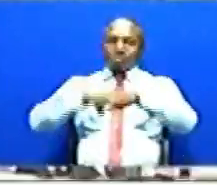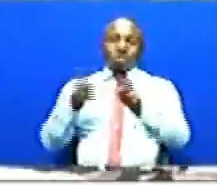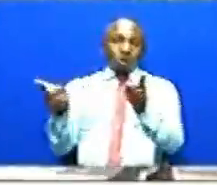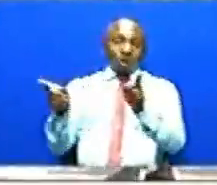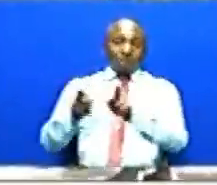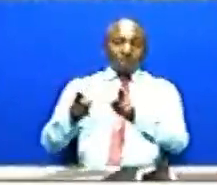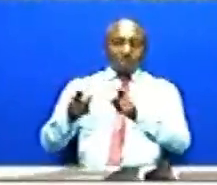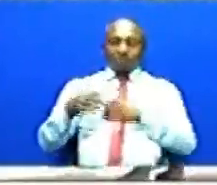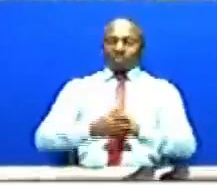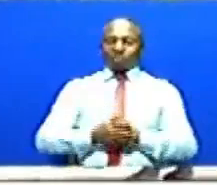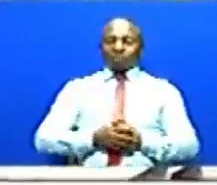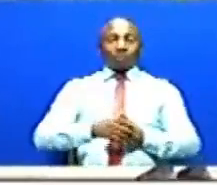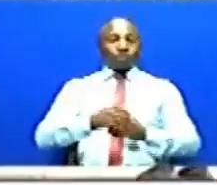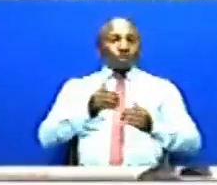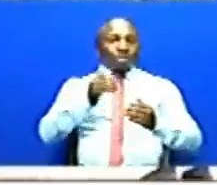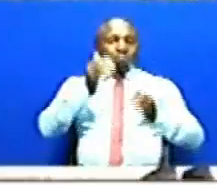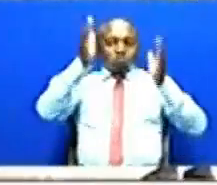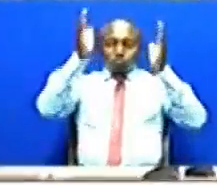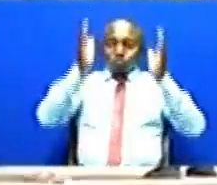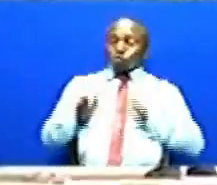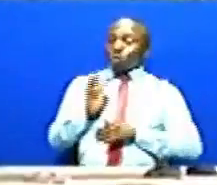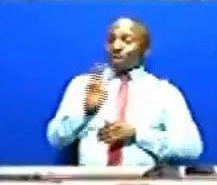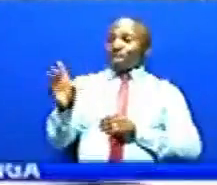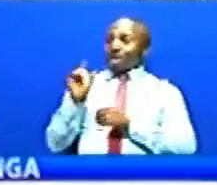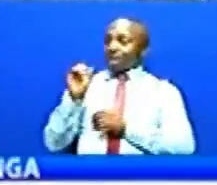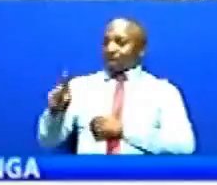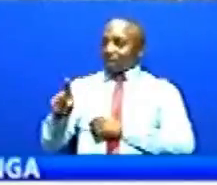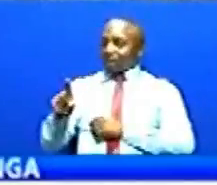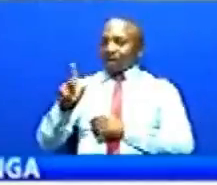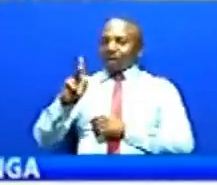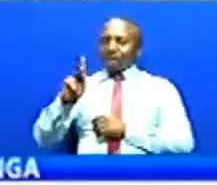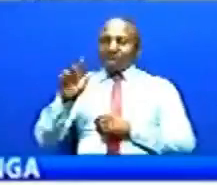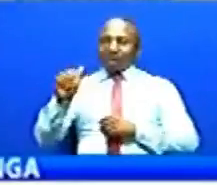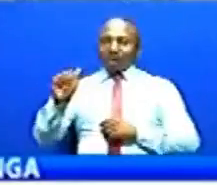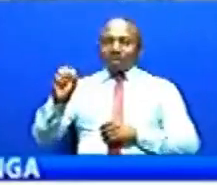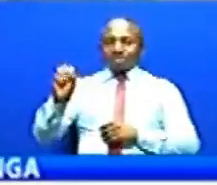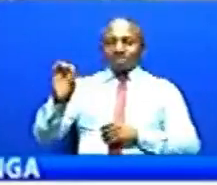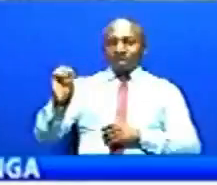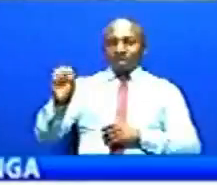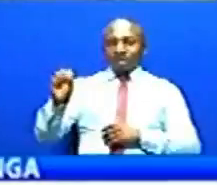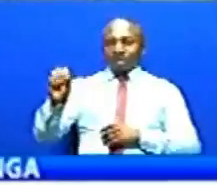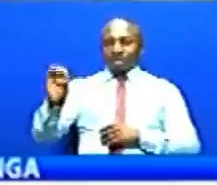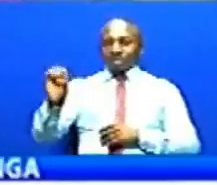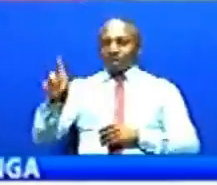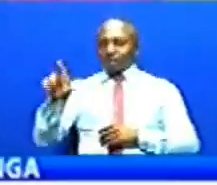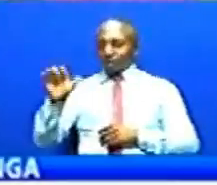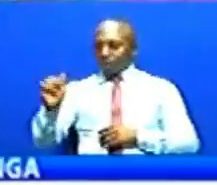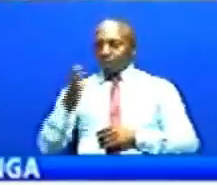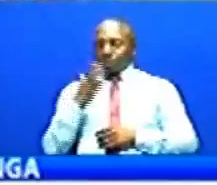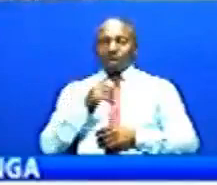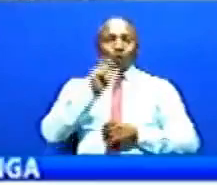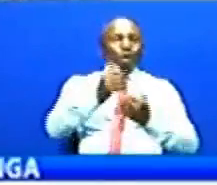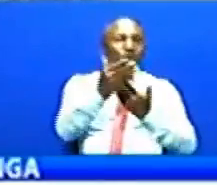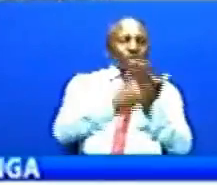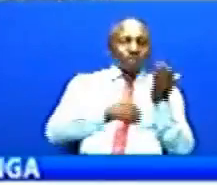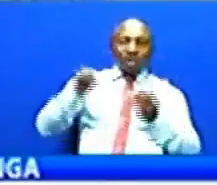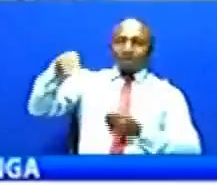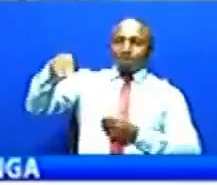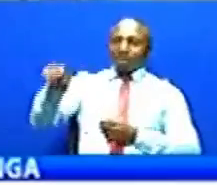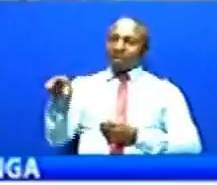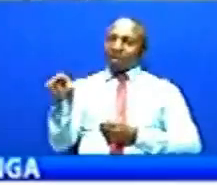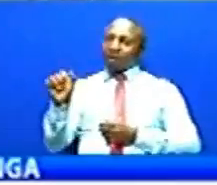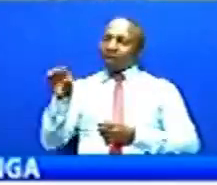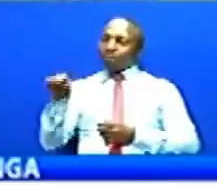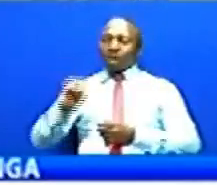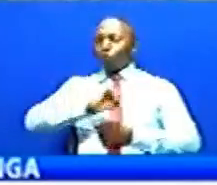muda. Akizungumza na wananchi hao, mkuu wa wilaya Iringa Richard Kasesela amewataka wakazi wa Mbingama kutorejea tena